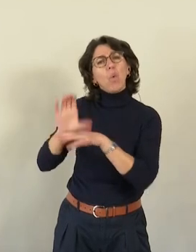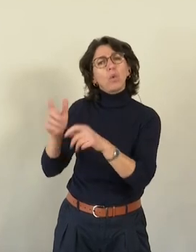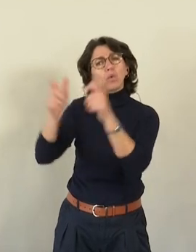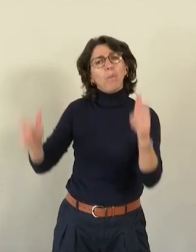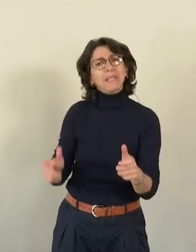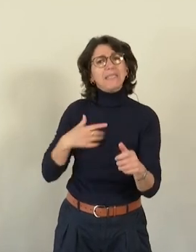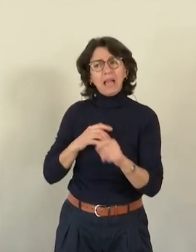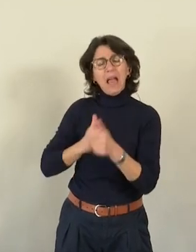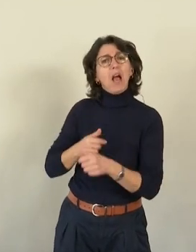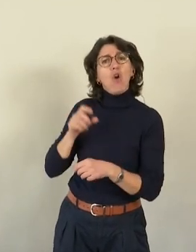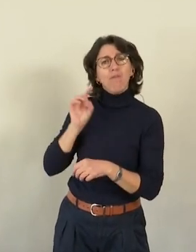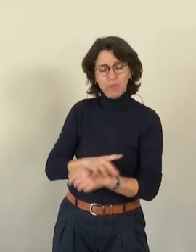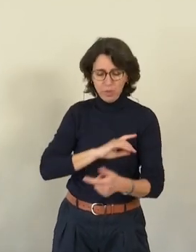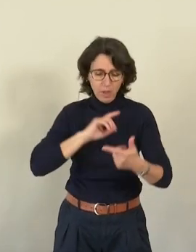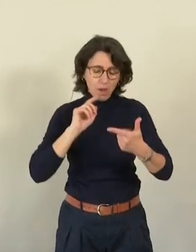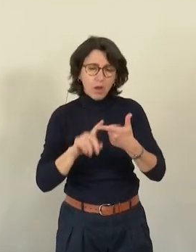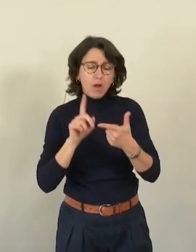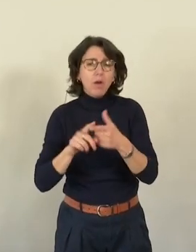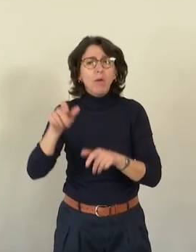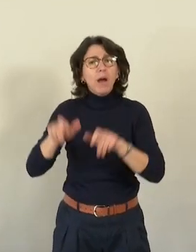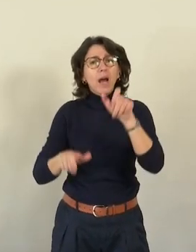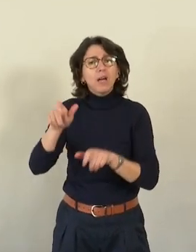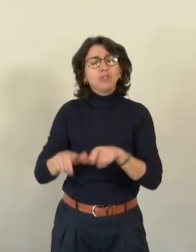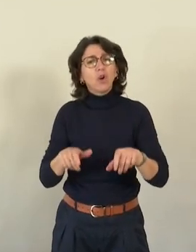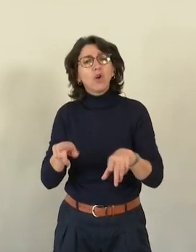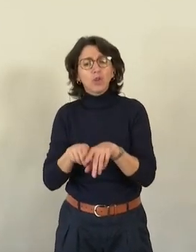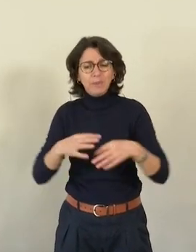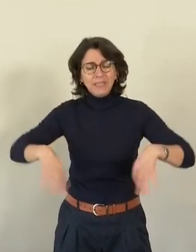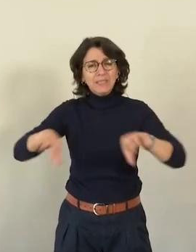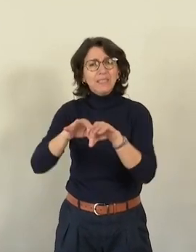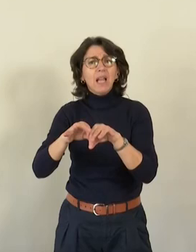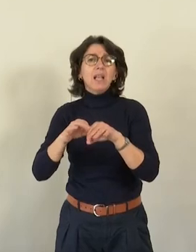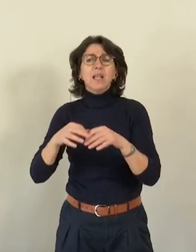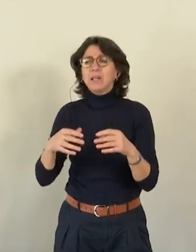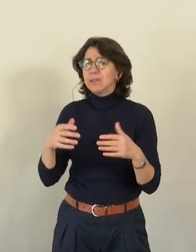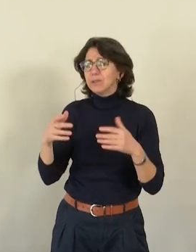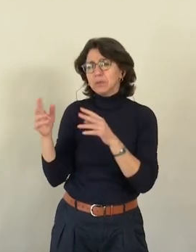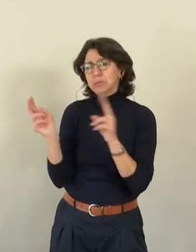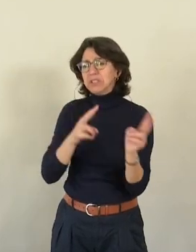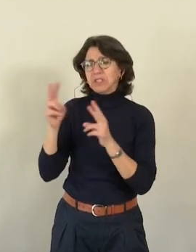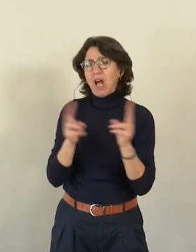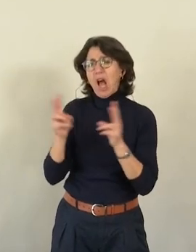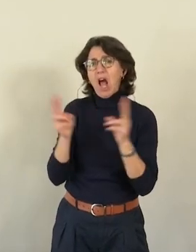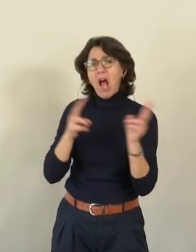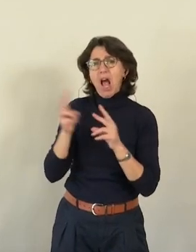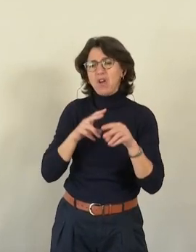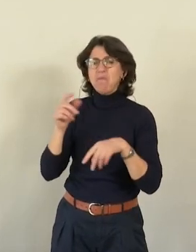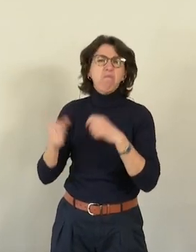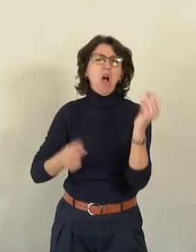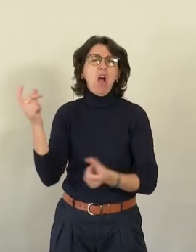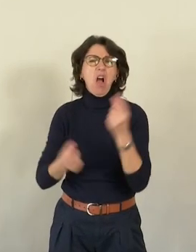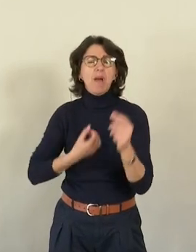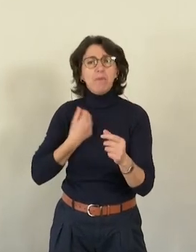contre les occupants illicites de la salle municipale de Mistral qu'ils ont saccagé et donc qui se refuse à